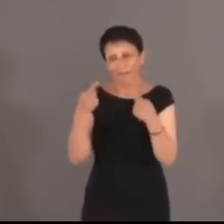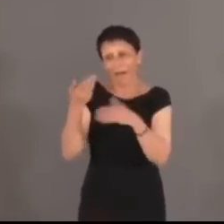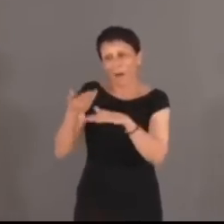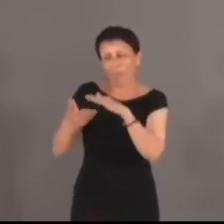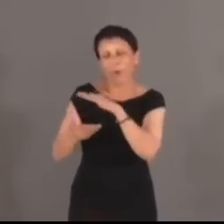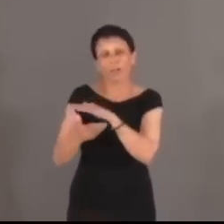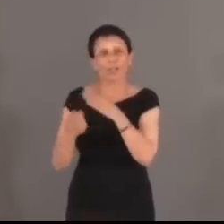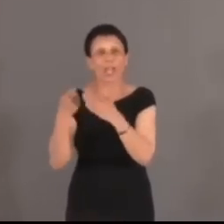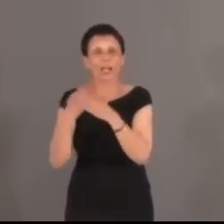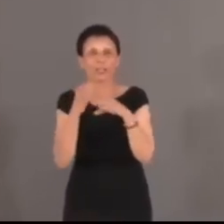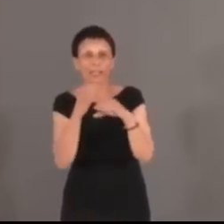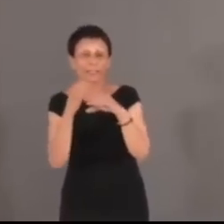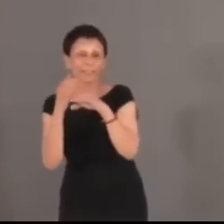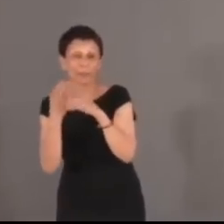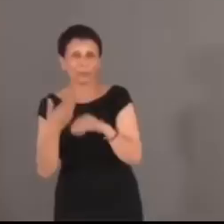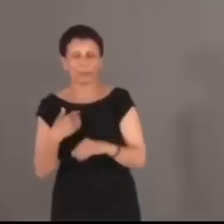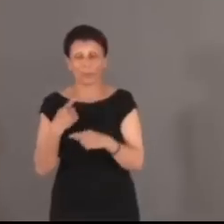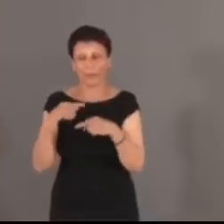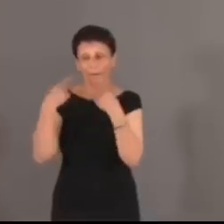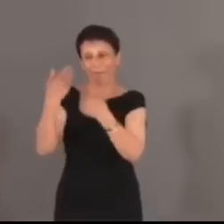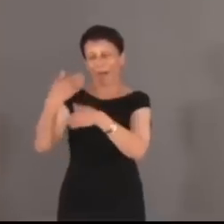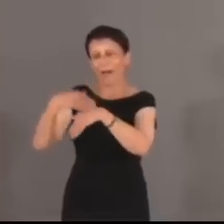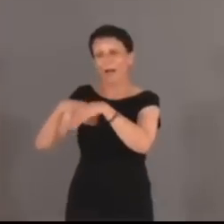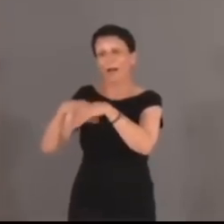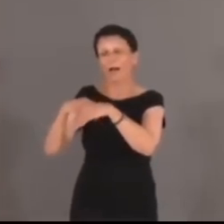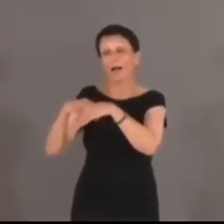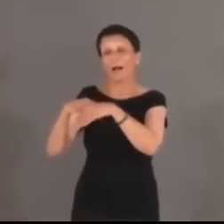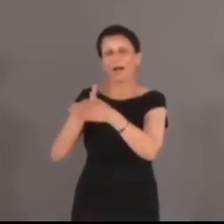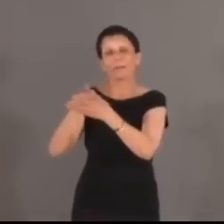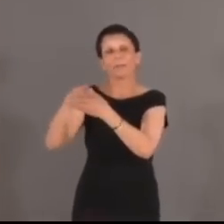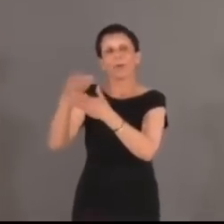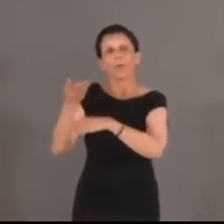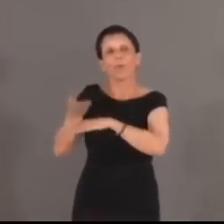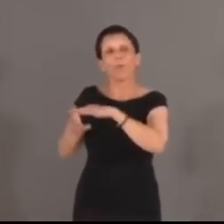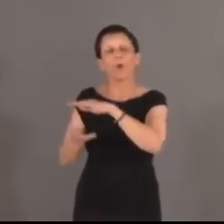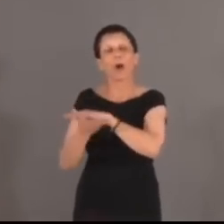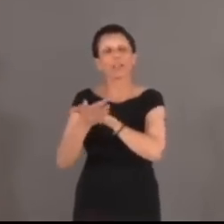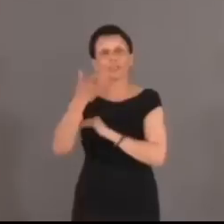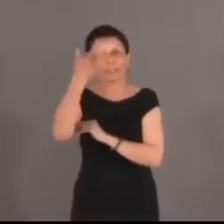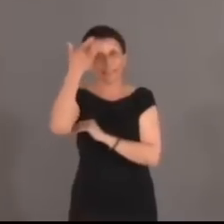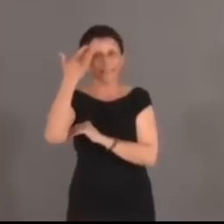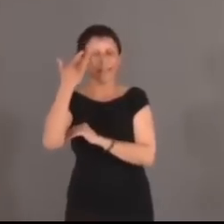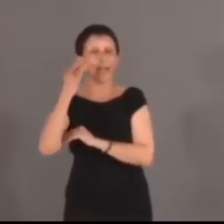et je me suis donc rendu à la boulangerie. Je me suis donc rendu à la boulangerie de Saint-Joseph.